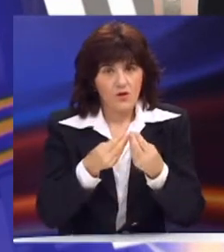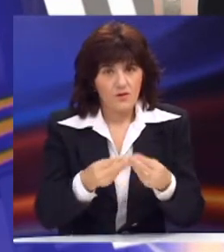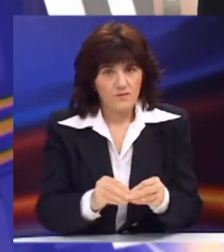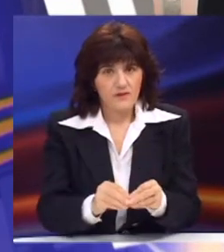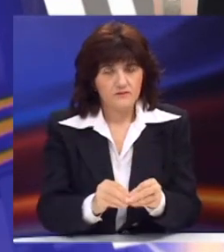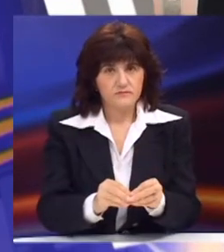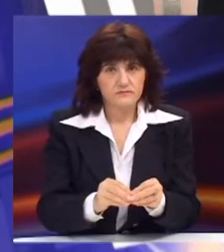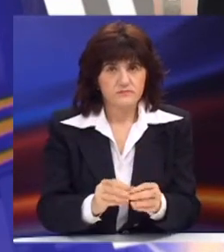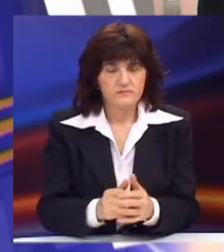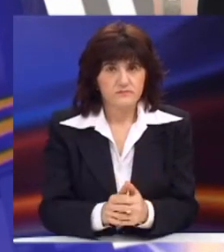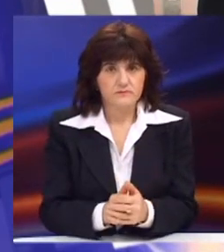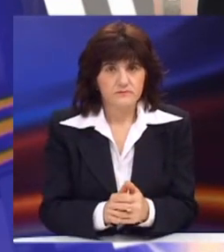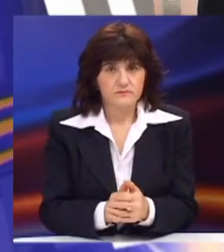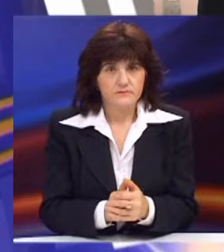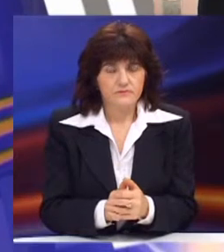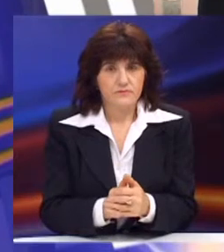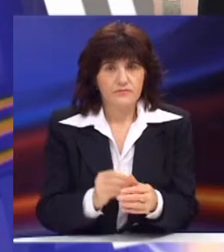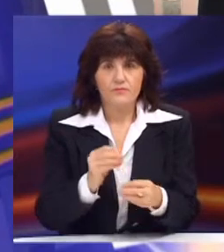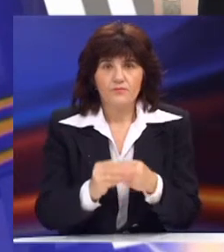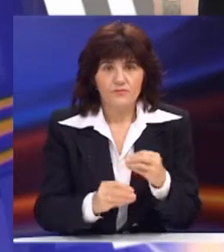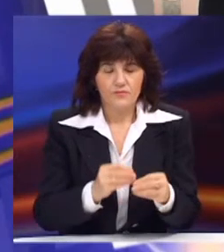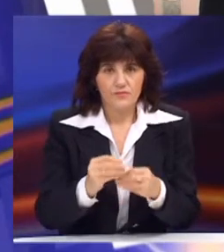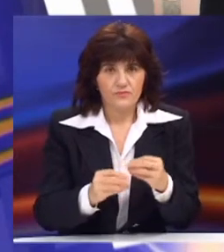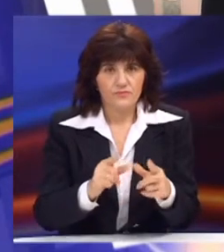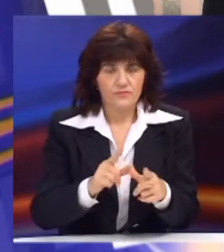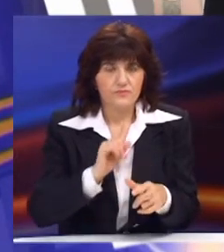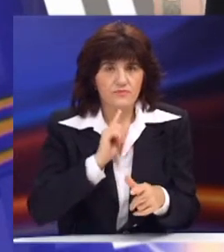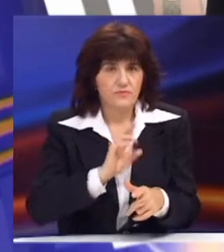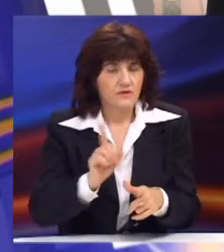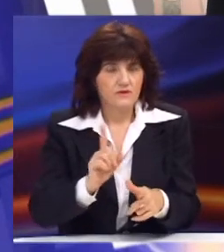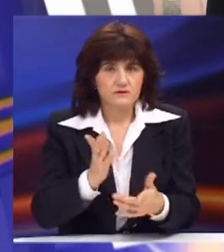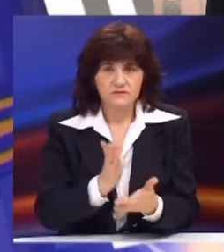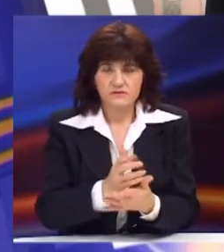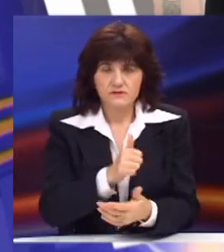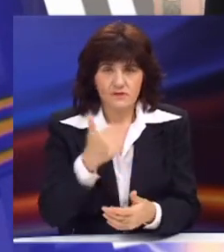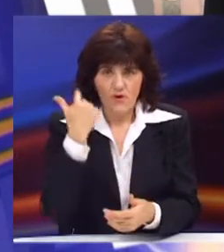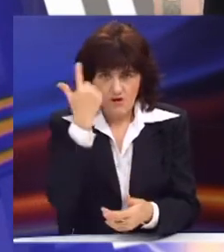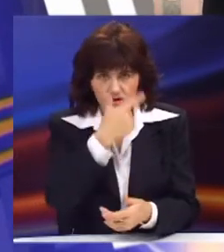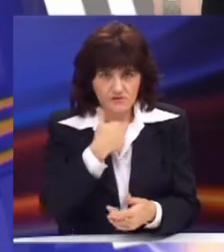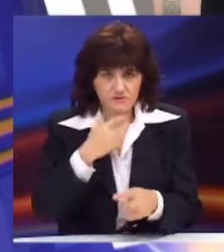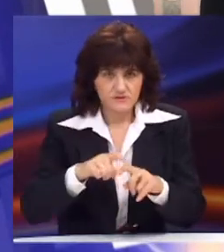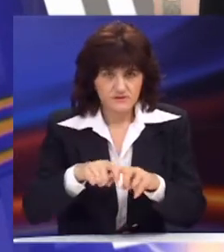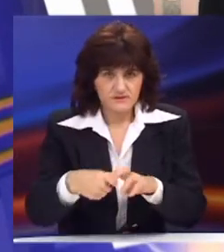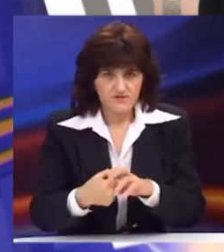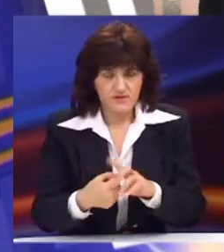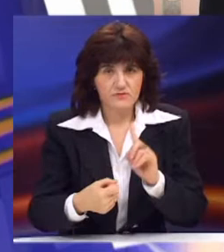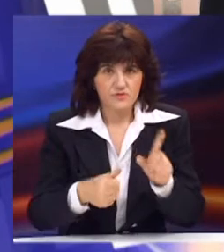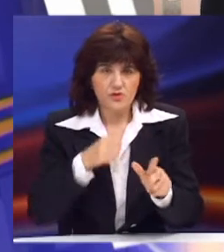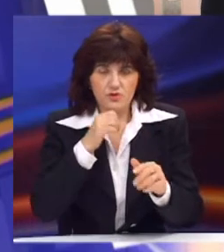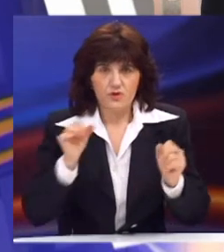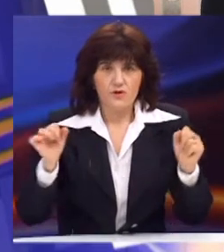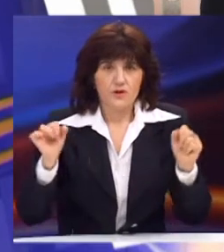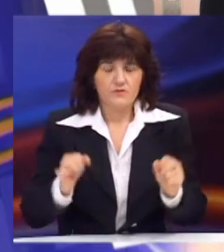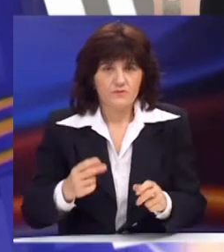objavljuje to da u stvari porodica i dešavanje u njoj više nisu samo lična stvar, nego